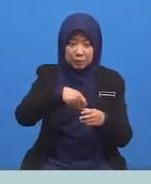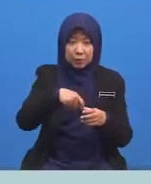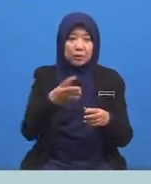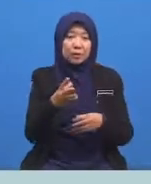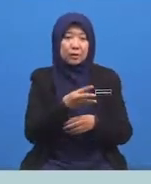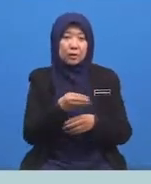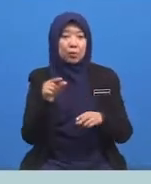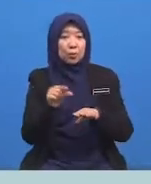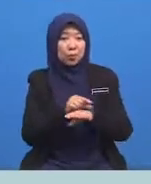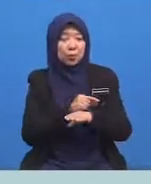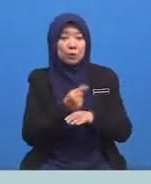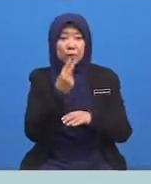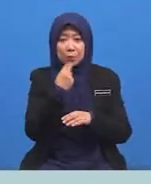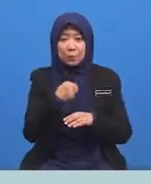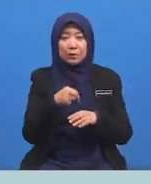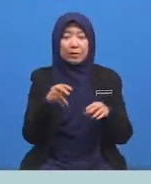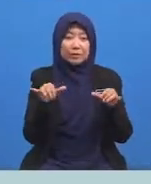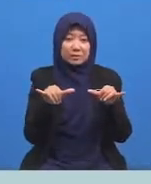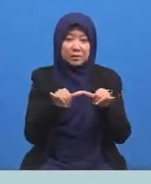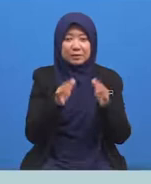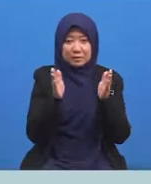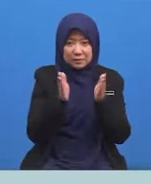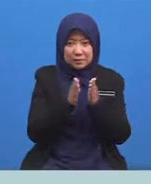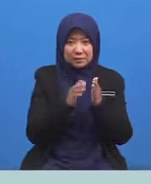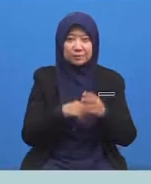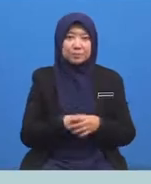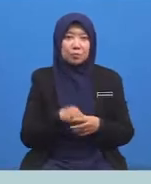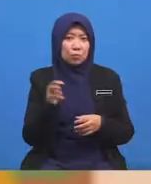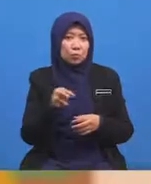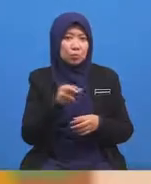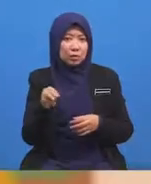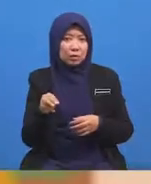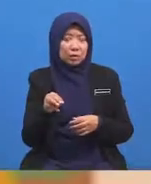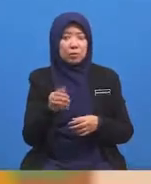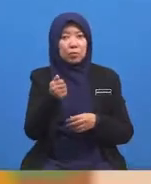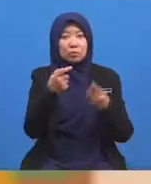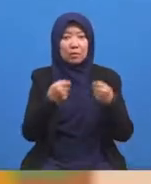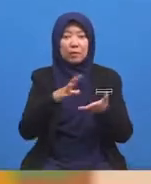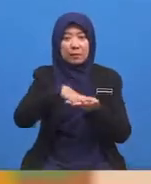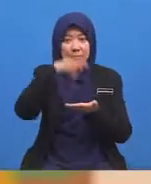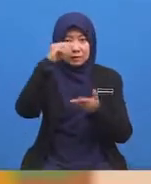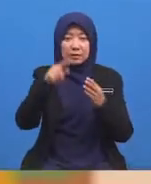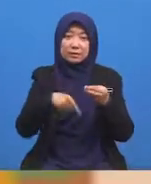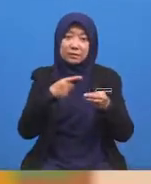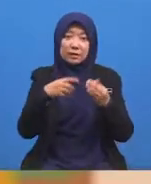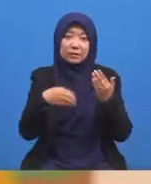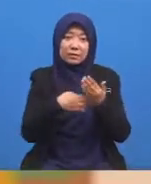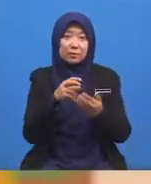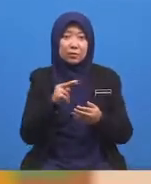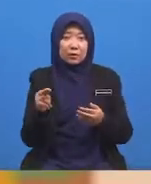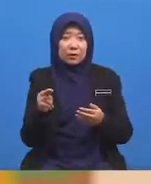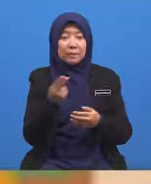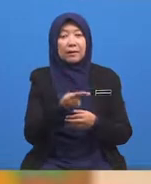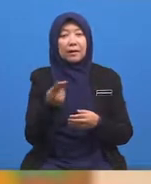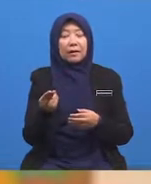diaduk dan menggunakan gula yang bersaiz lebih kecil. Murid-murid, kamu telah belajar tentang